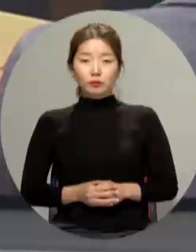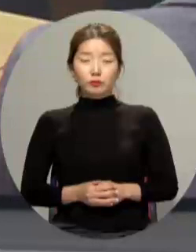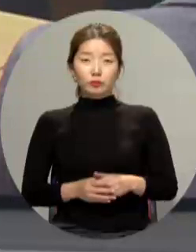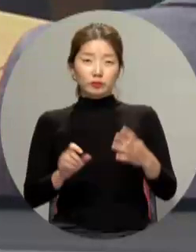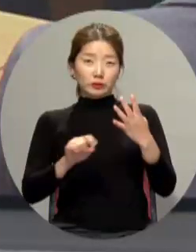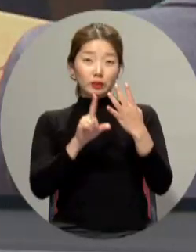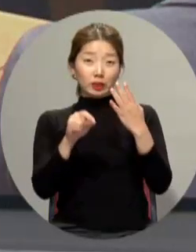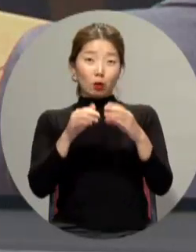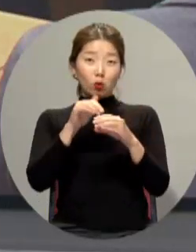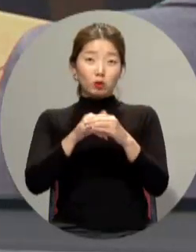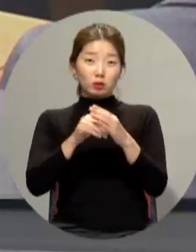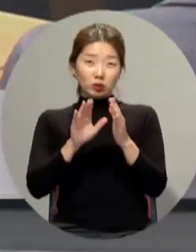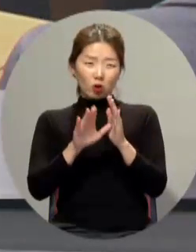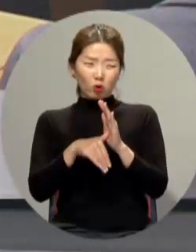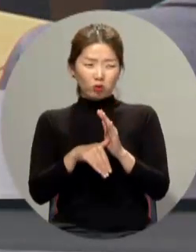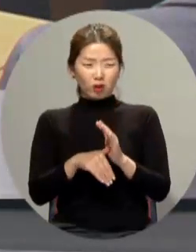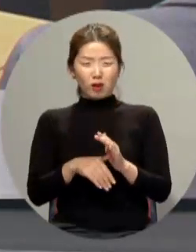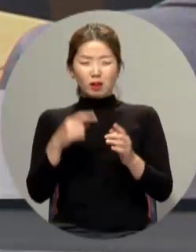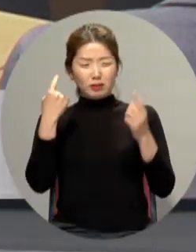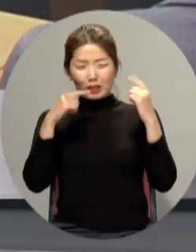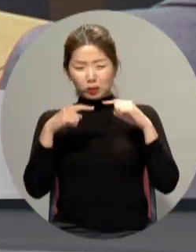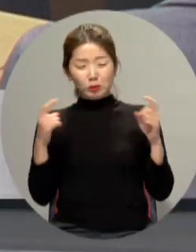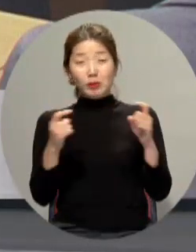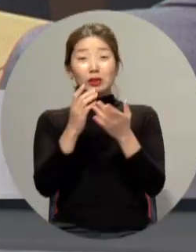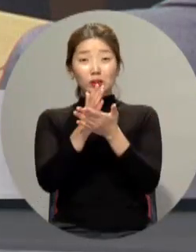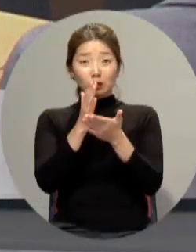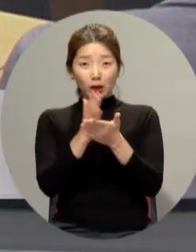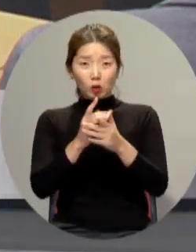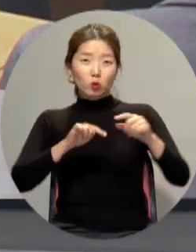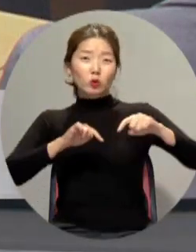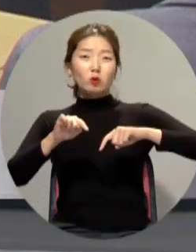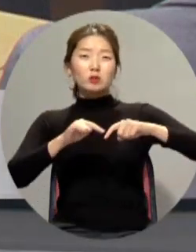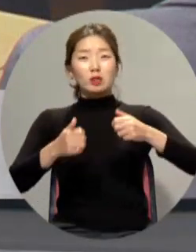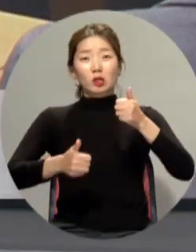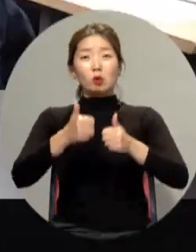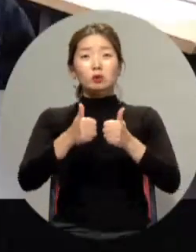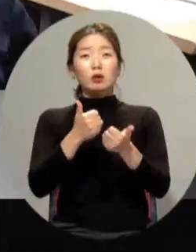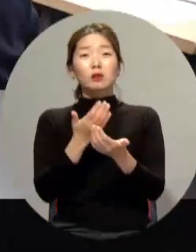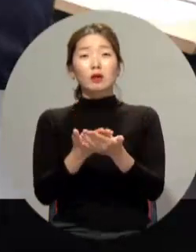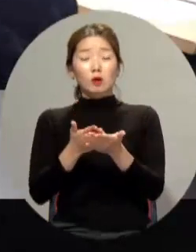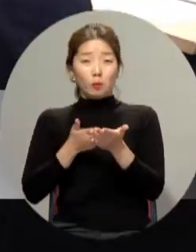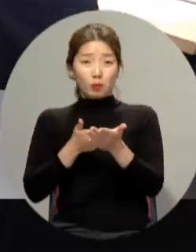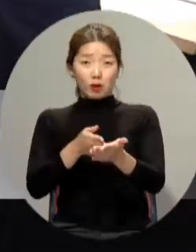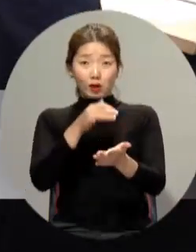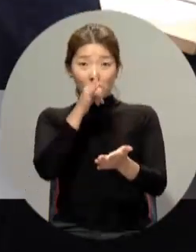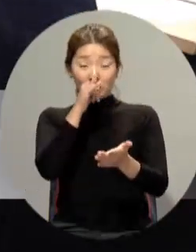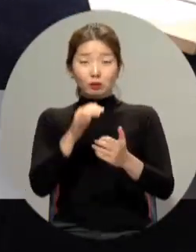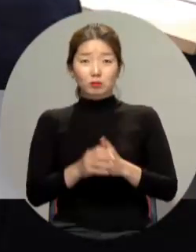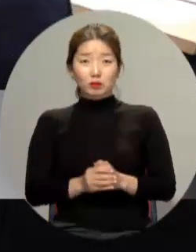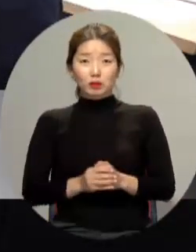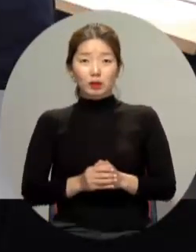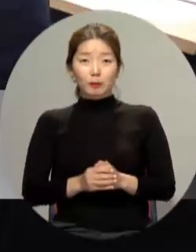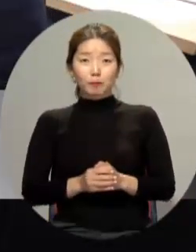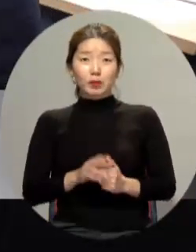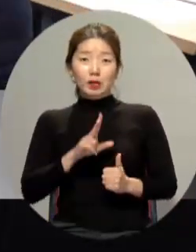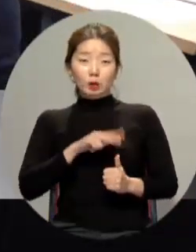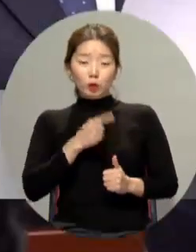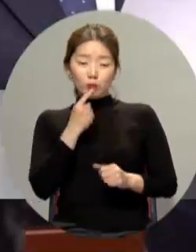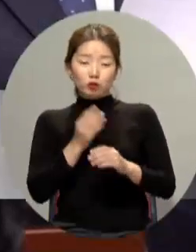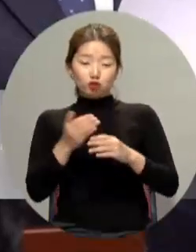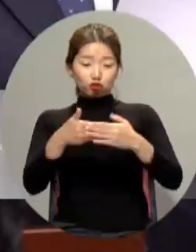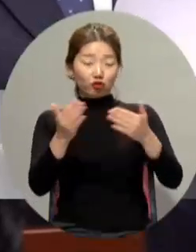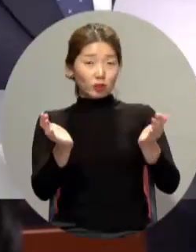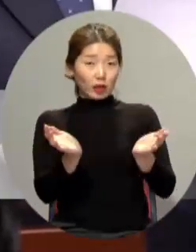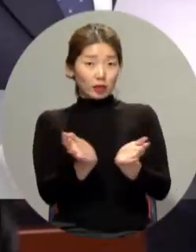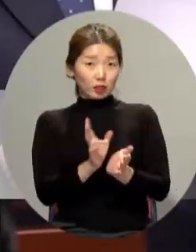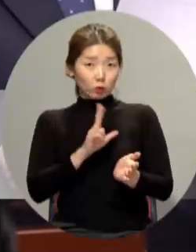4월 총선에서 흠집내기 대신 정책 경쟁을 촉구하는 목소리가 나왔습니다 전북 특별 자치도 의회 민주당 소속